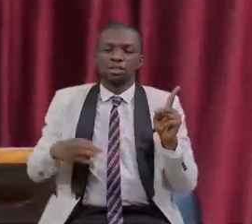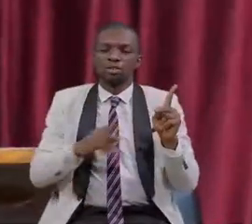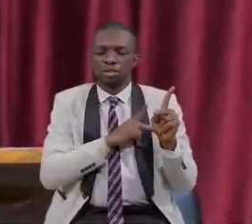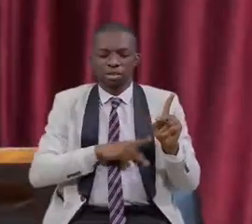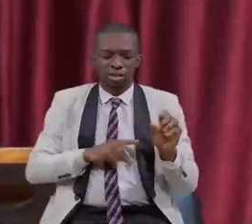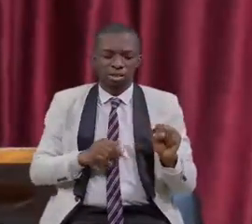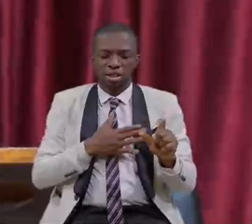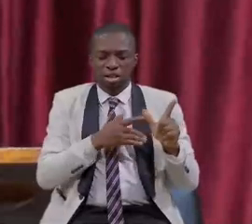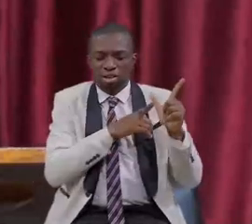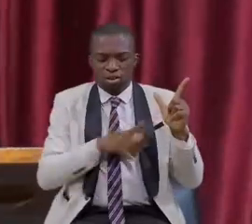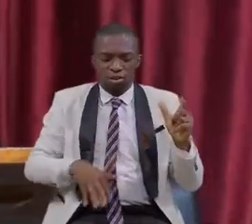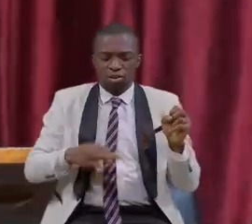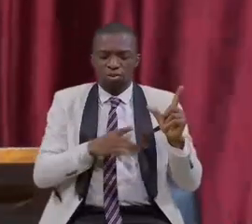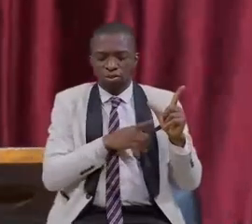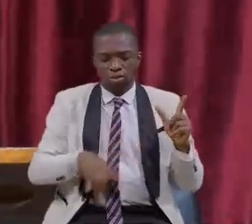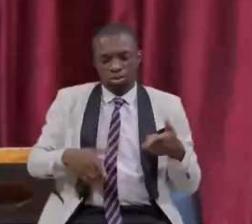Voyons cela un à un.